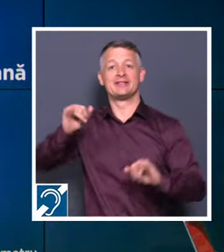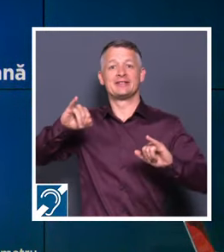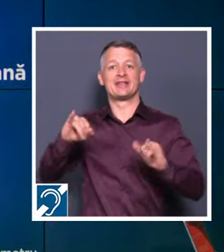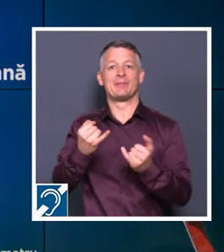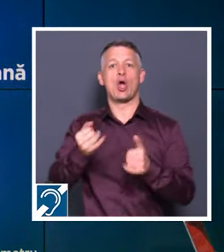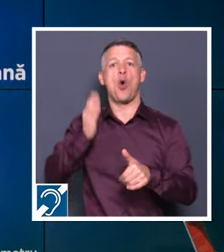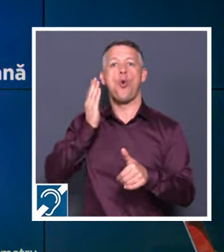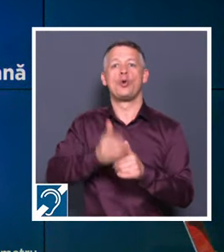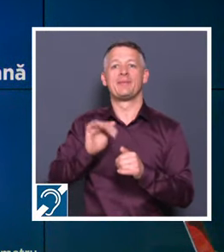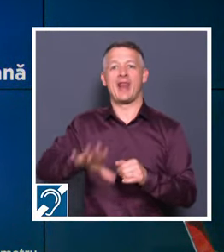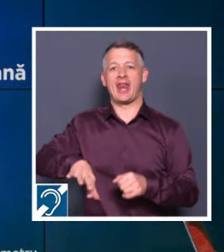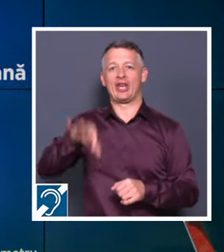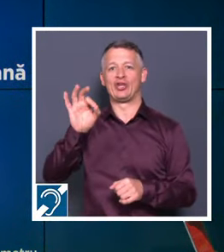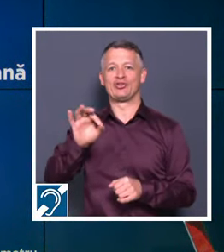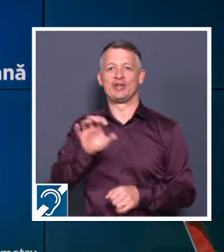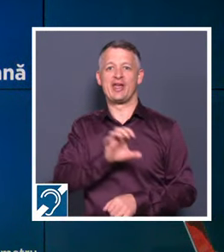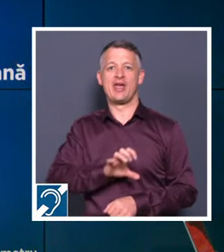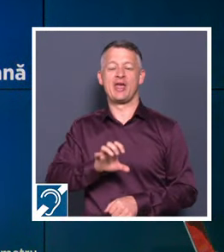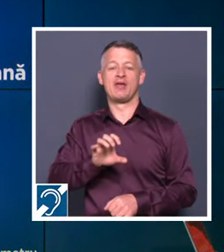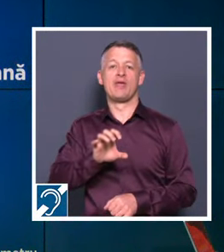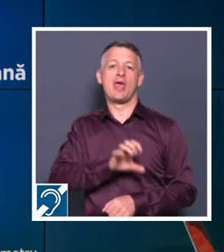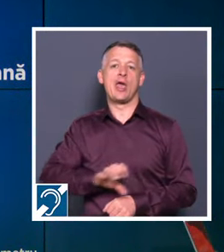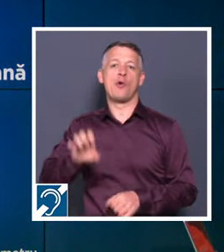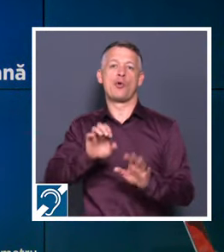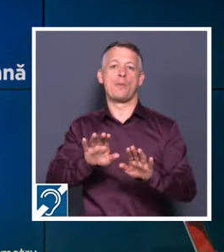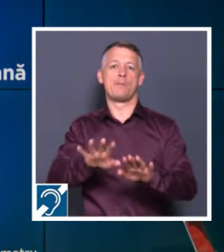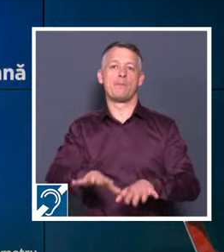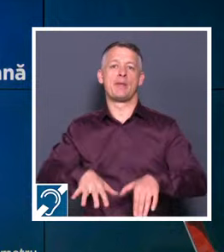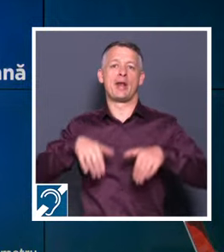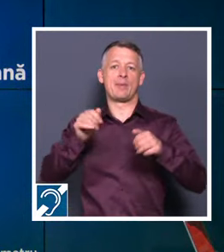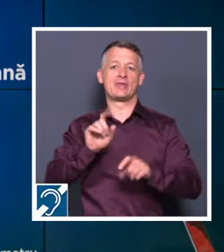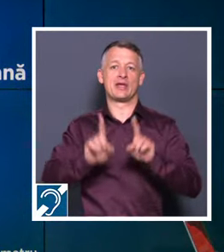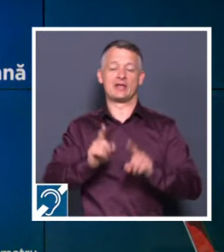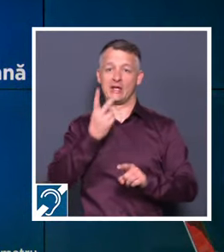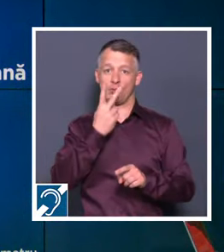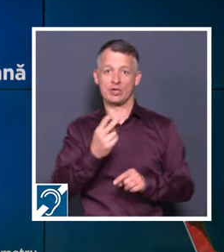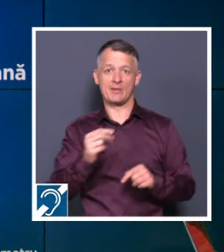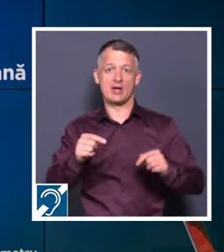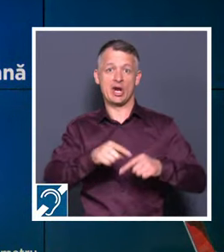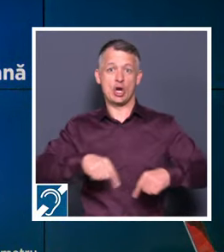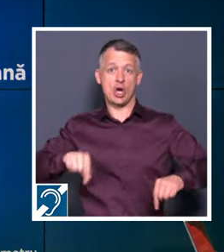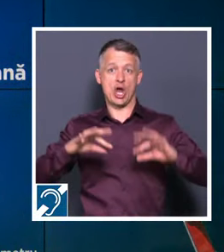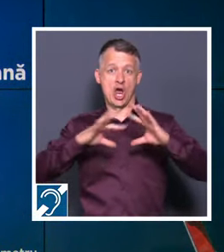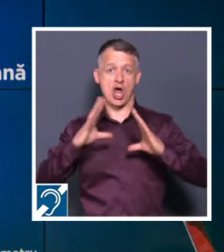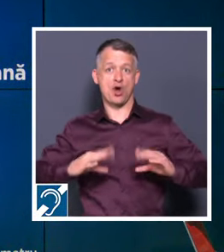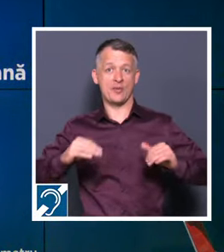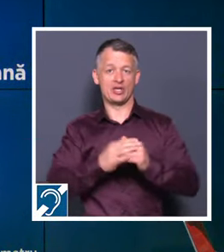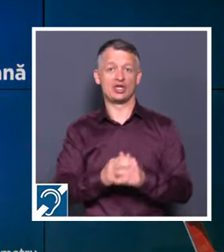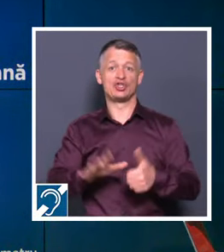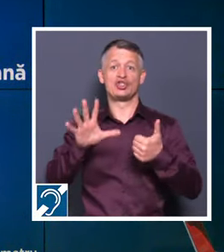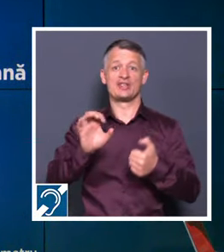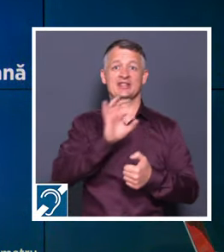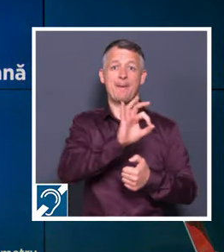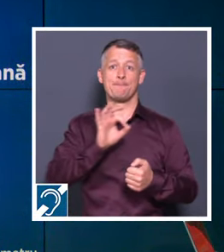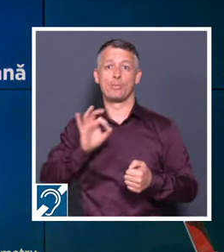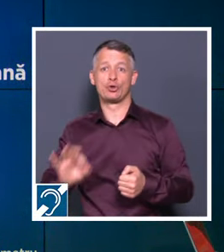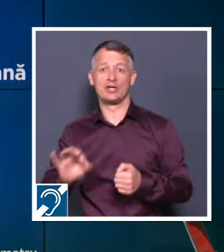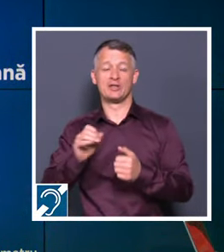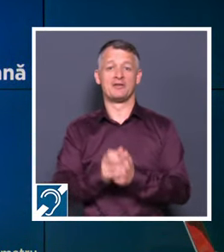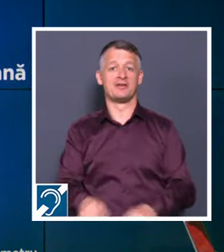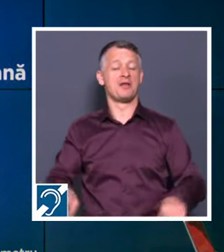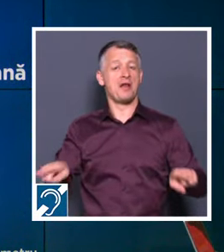loc ultimele alegeri europarlamentare. Dacă ne uităm la situația de la noi din țară, vedem că tot 60%